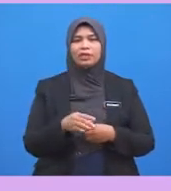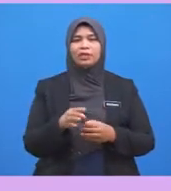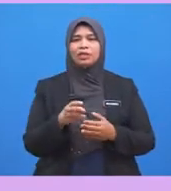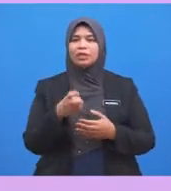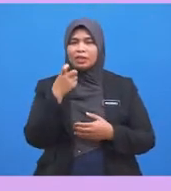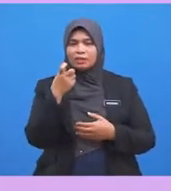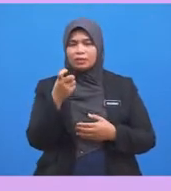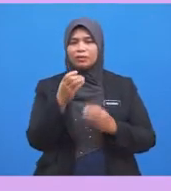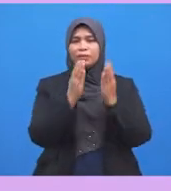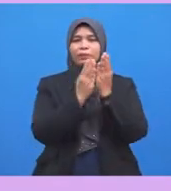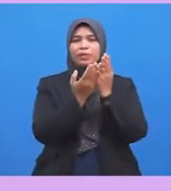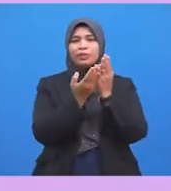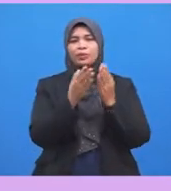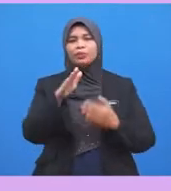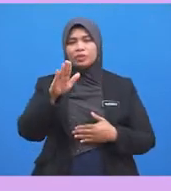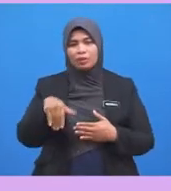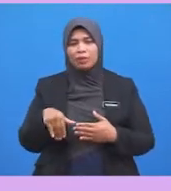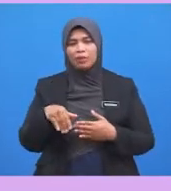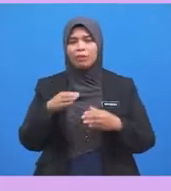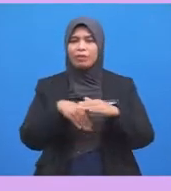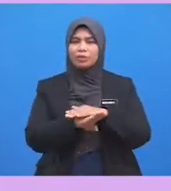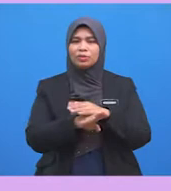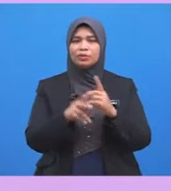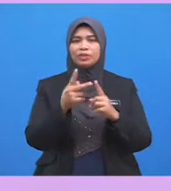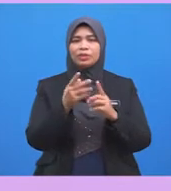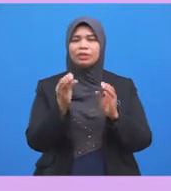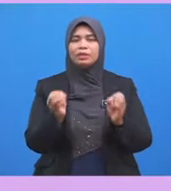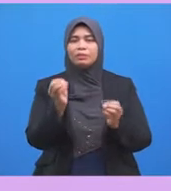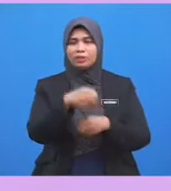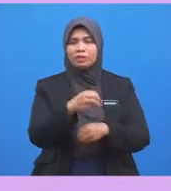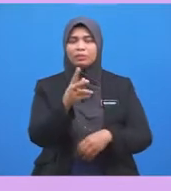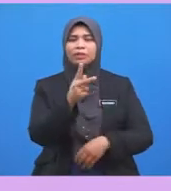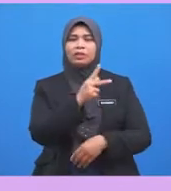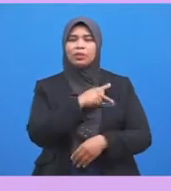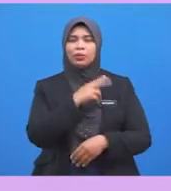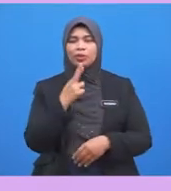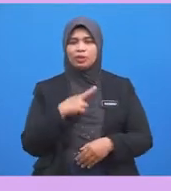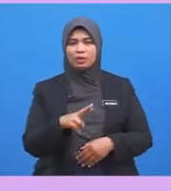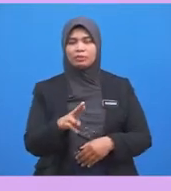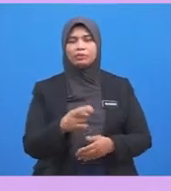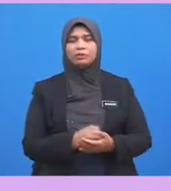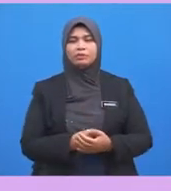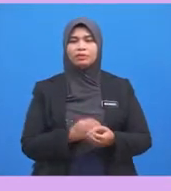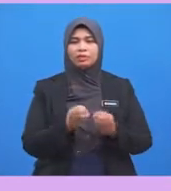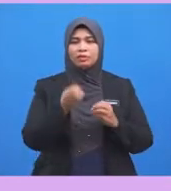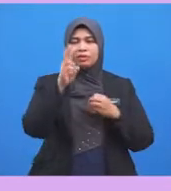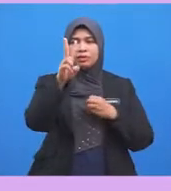mengetuk pintu sebelum masuk ke pejabat ketua agama. Yang